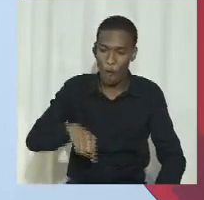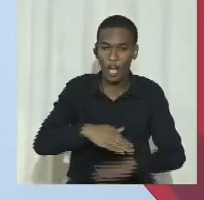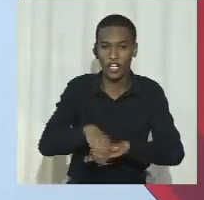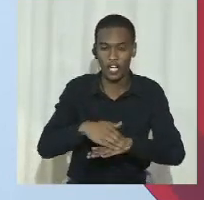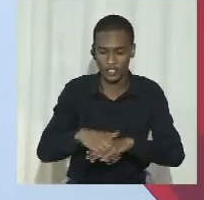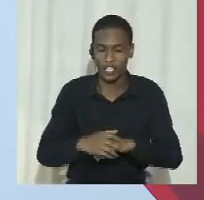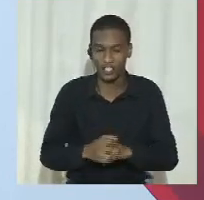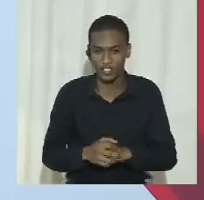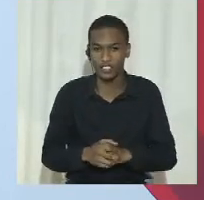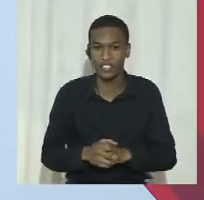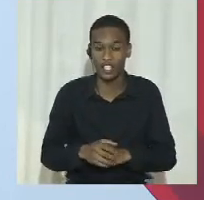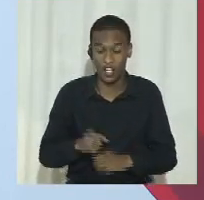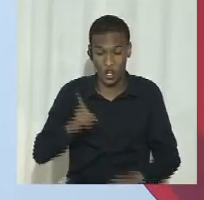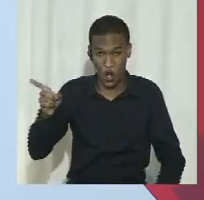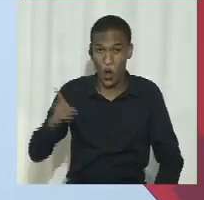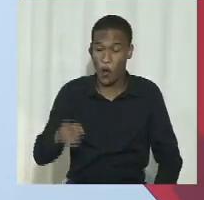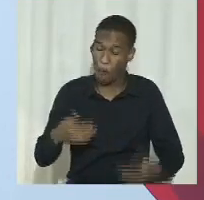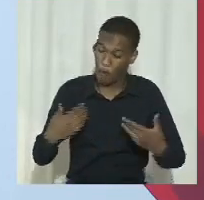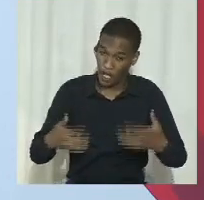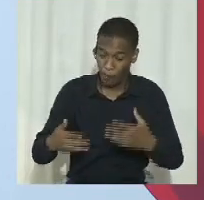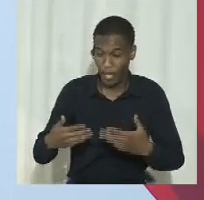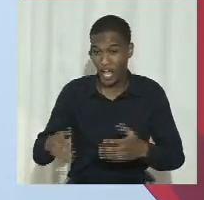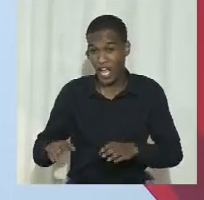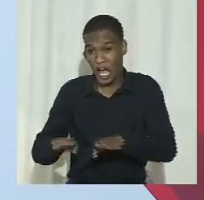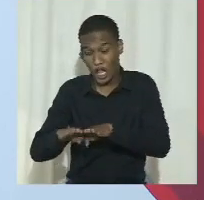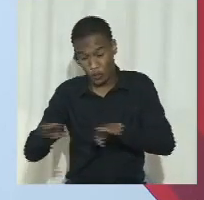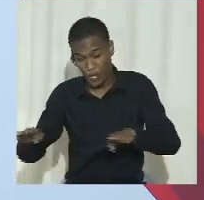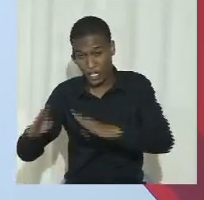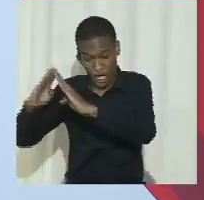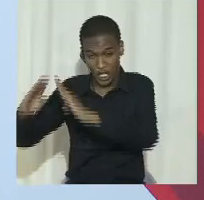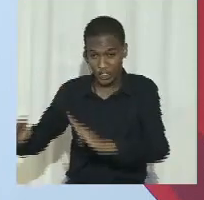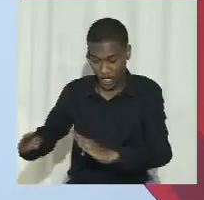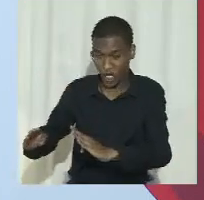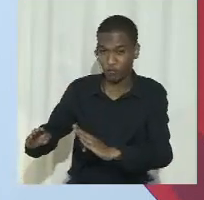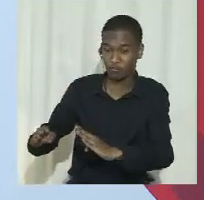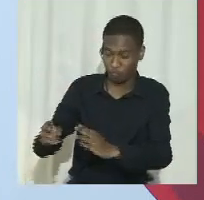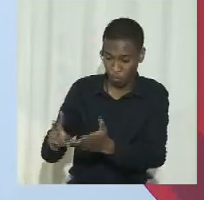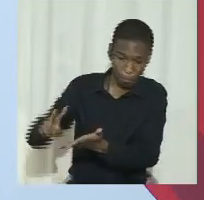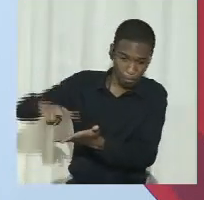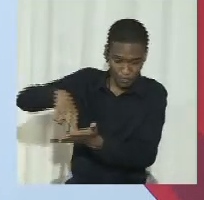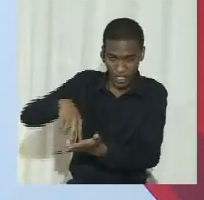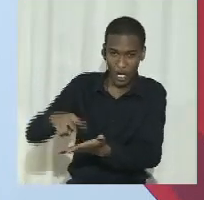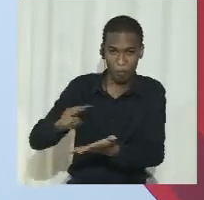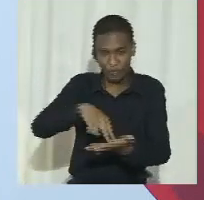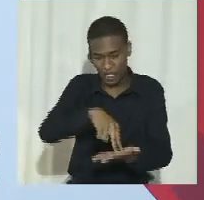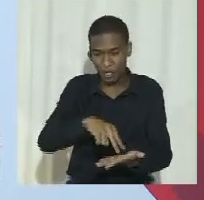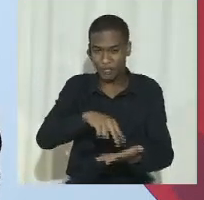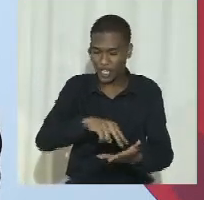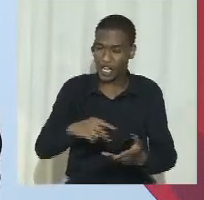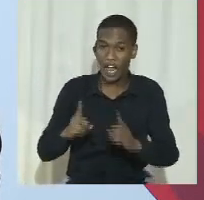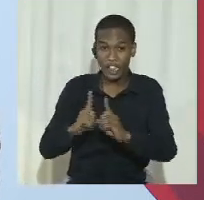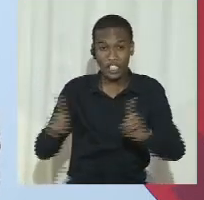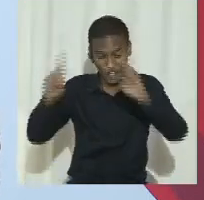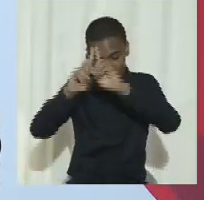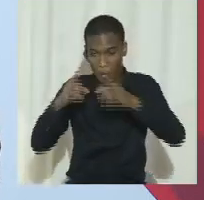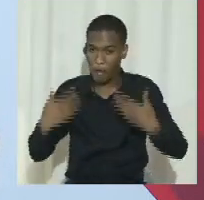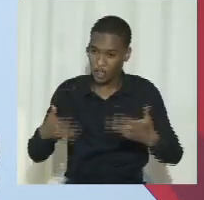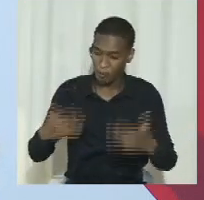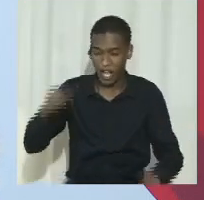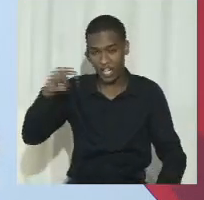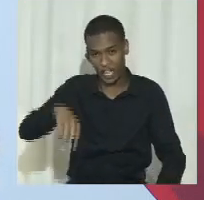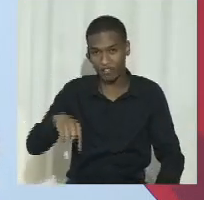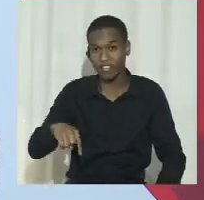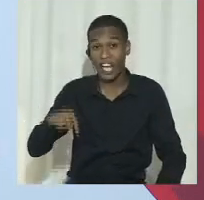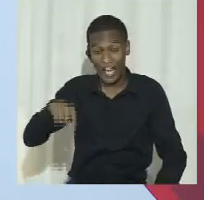dia komisariam-polony ihany koa no atsangana eny anivo ny distrika maro. Ho any eto Analamanga manokana dia